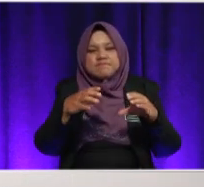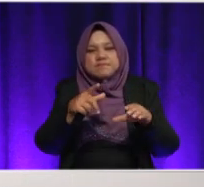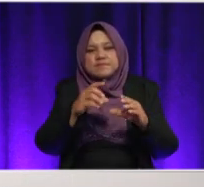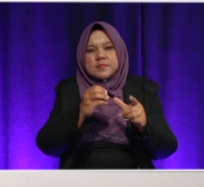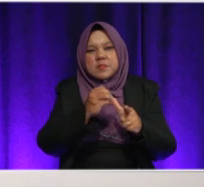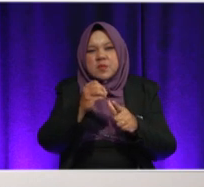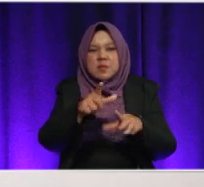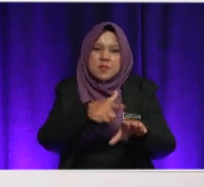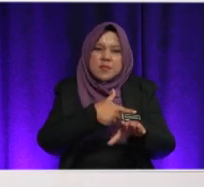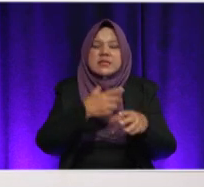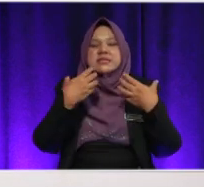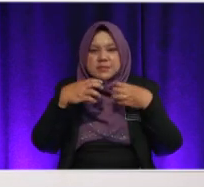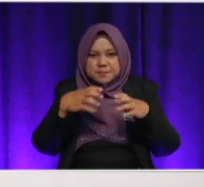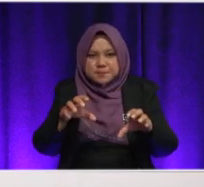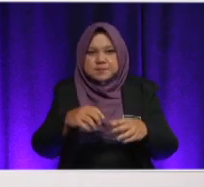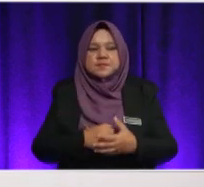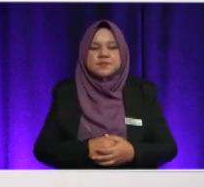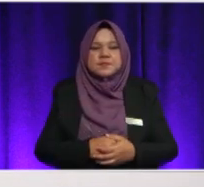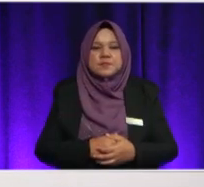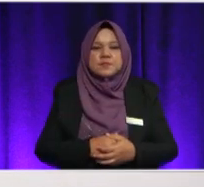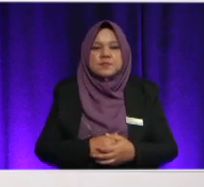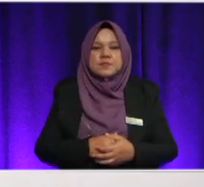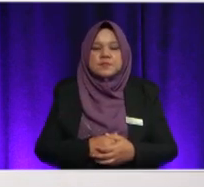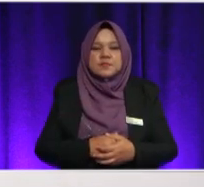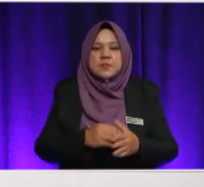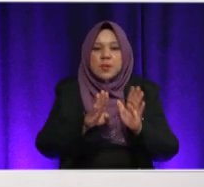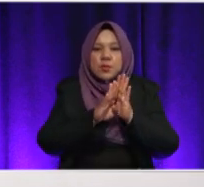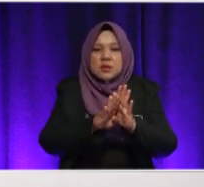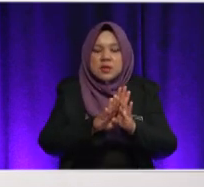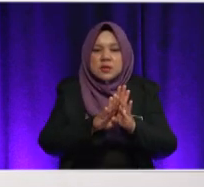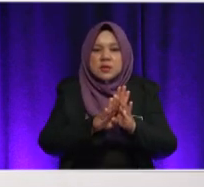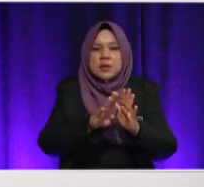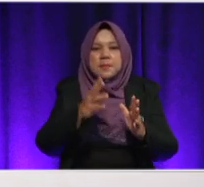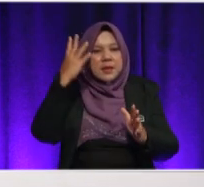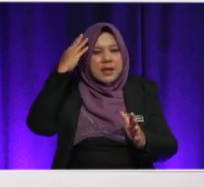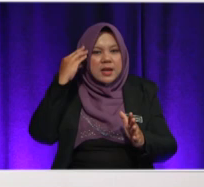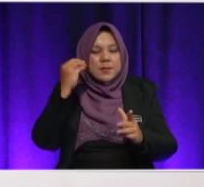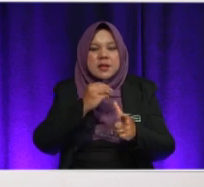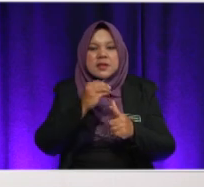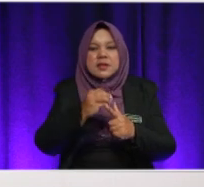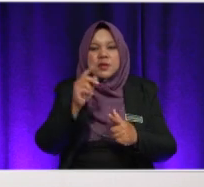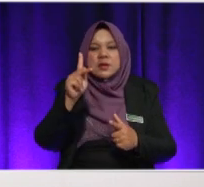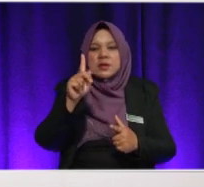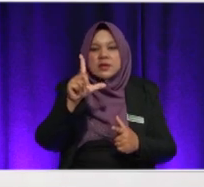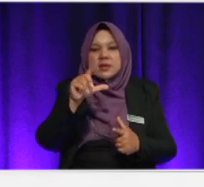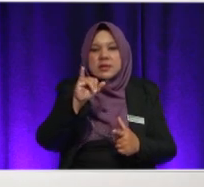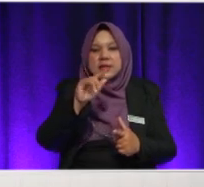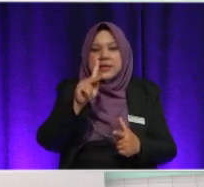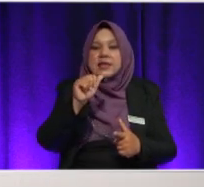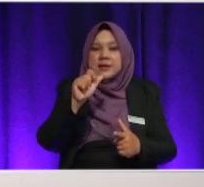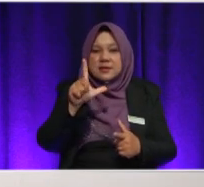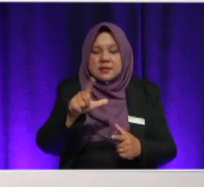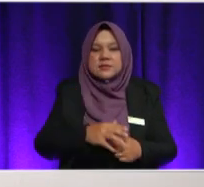lebih cepat bagus yang ketiga pembuktian kebut ke sana secara pengalaman ke klinik kalau mode ini